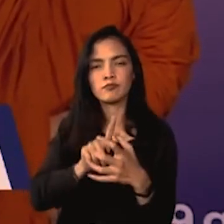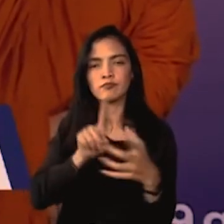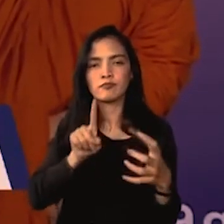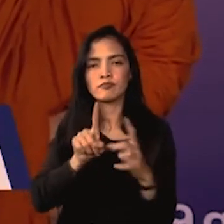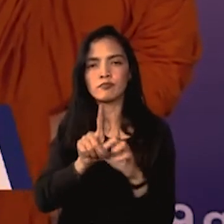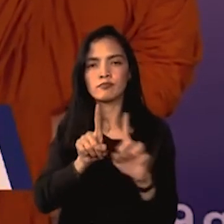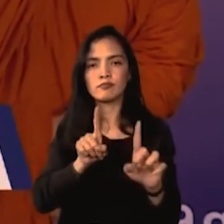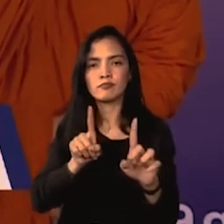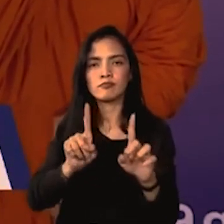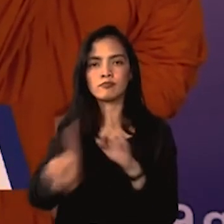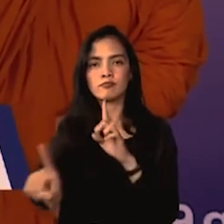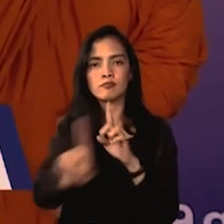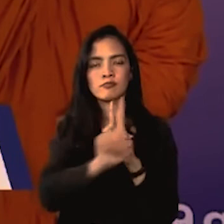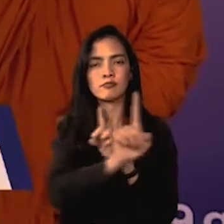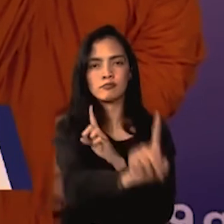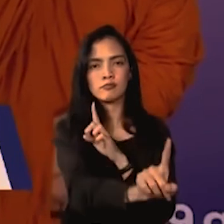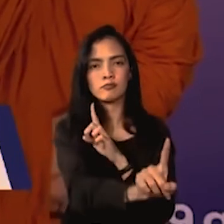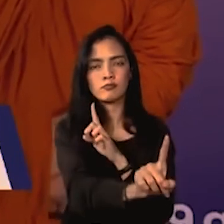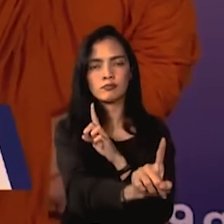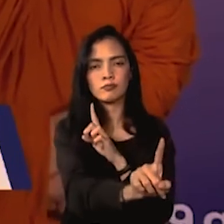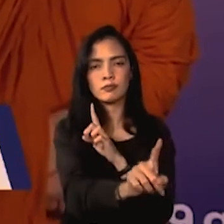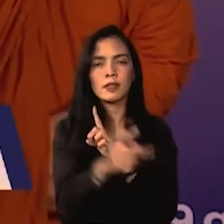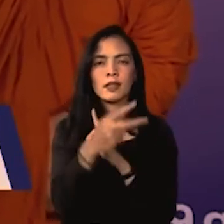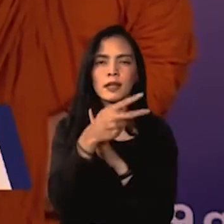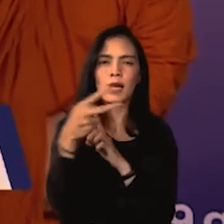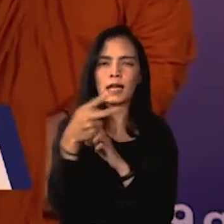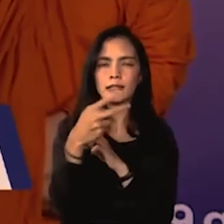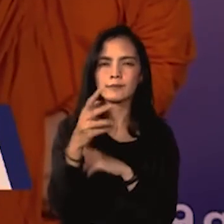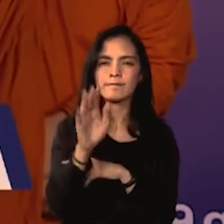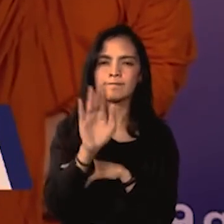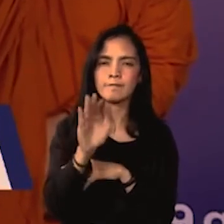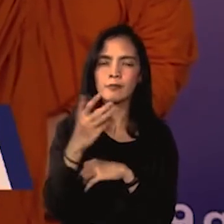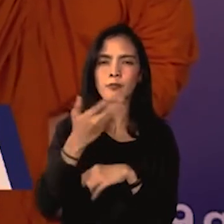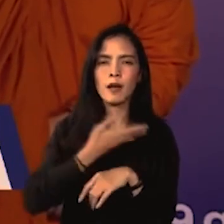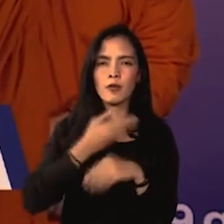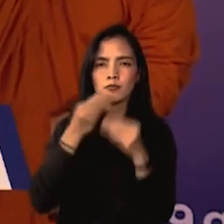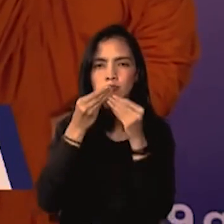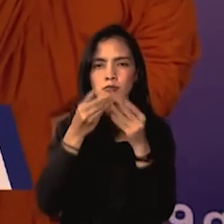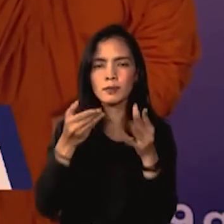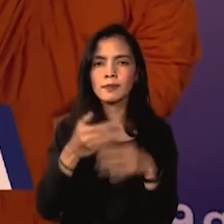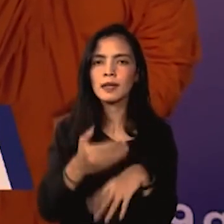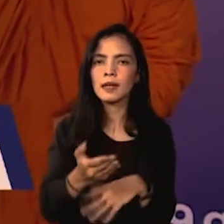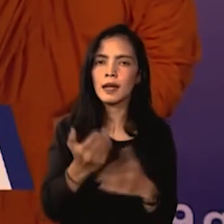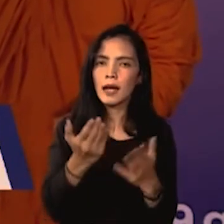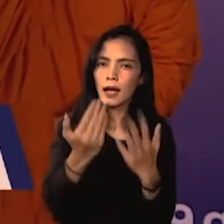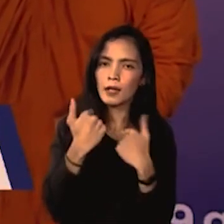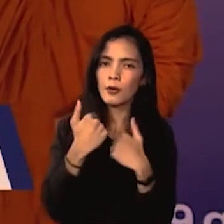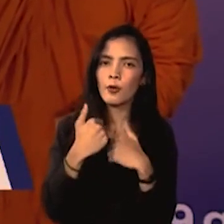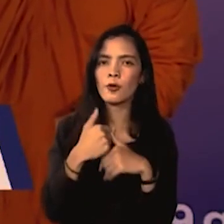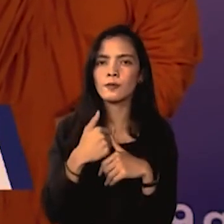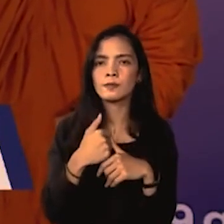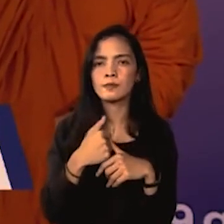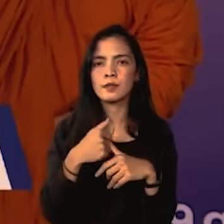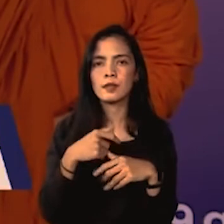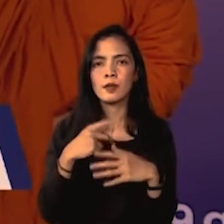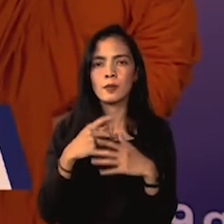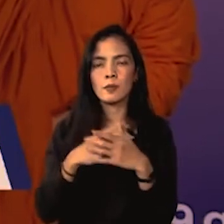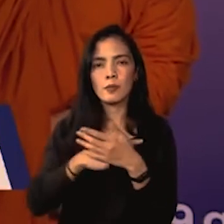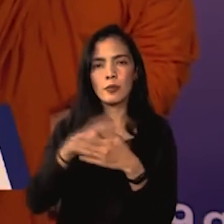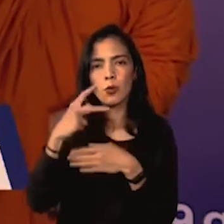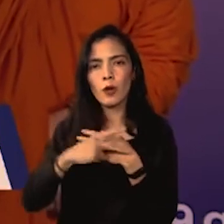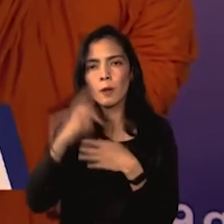di dalam kerumunan. Untuk itu sekali lagi kami menyampaikan bahwa mari kita ikut